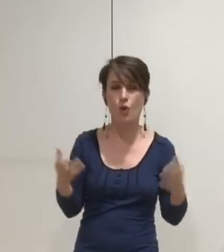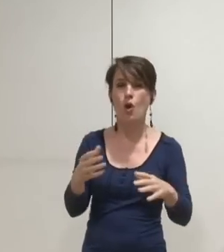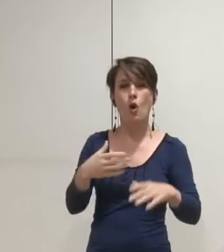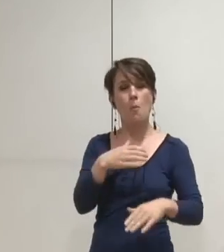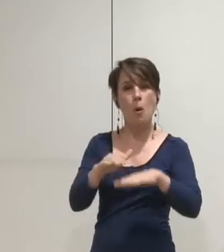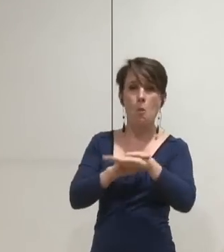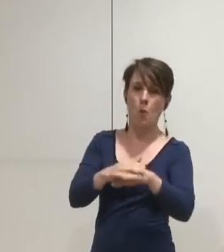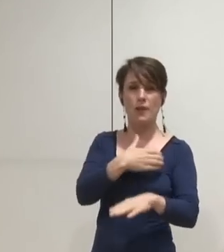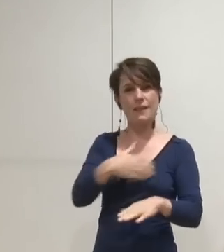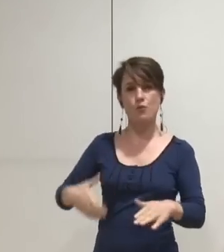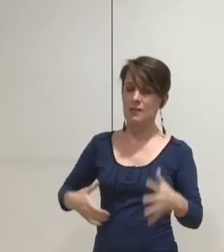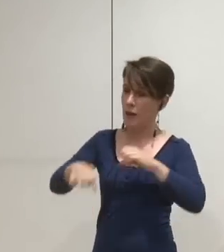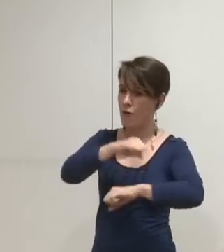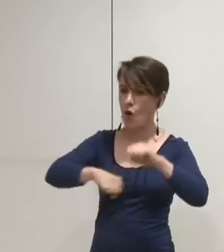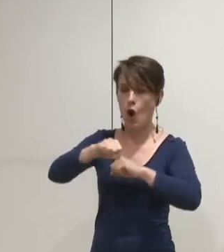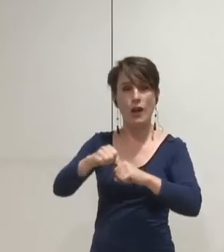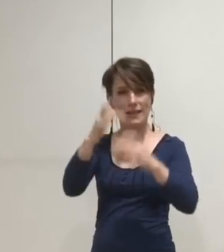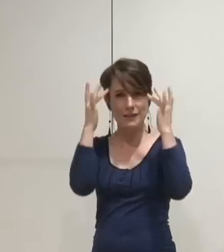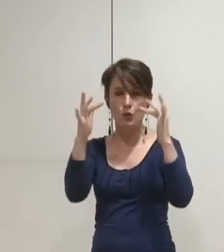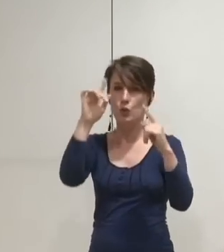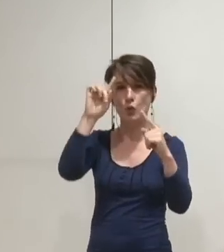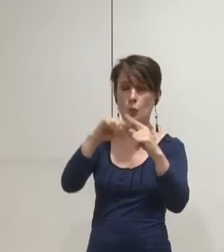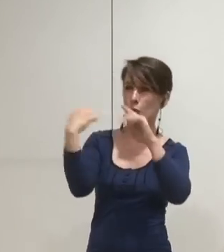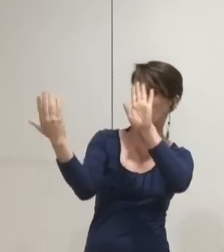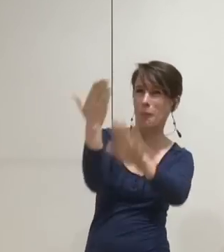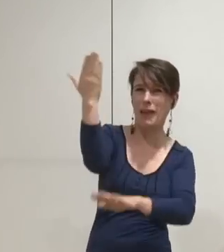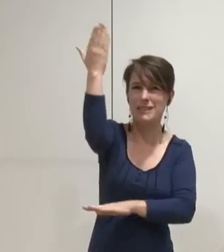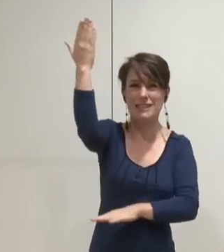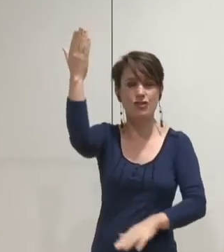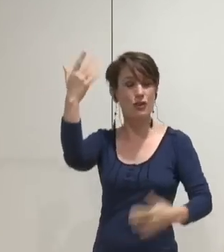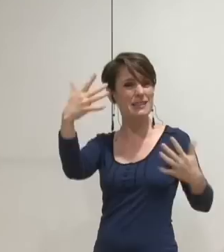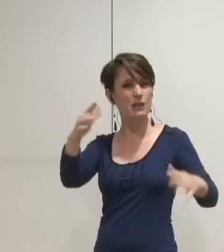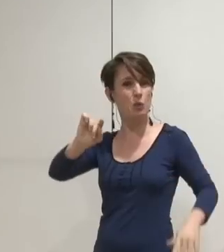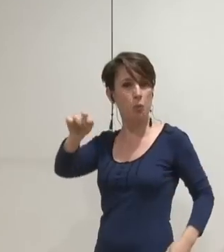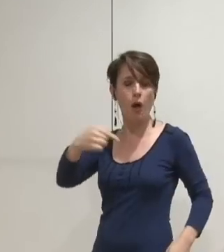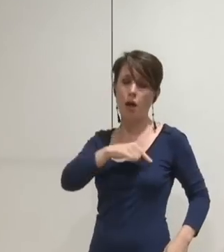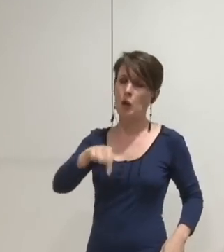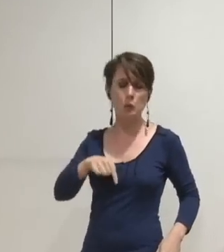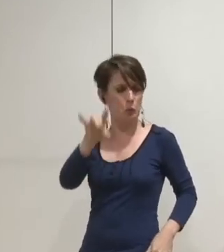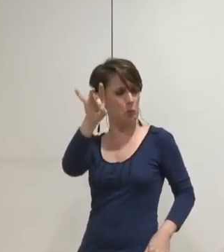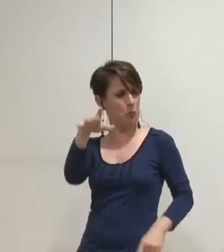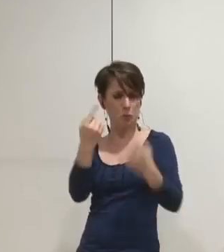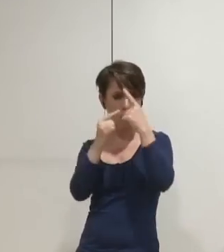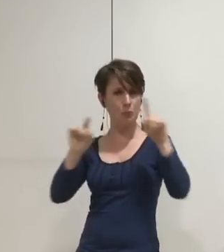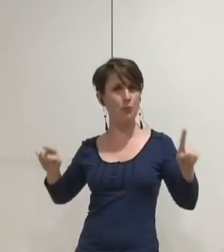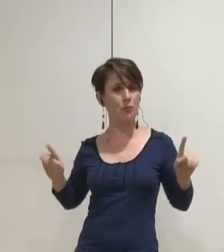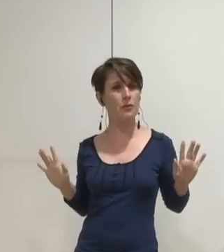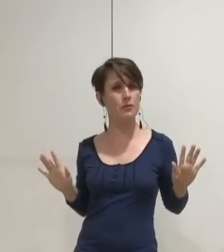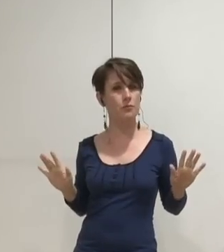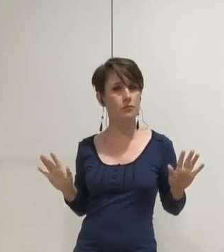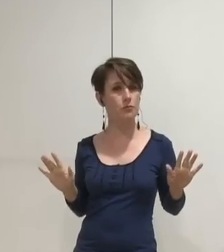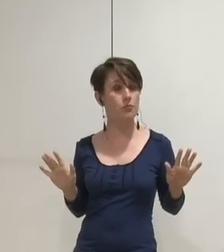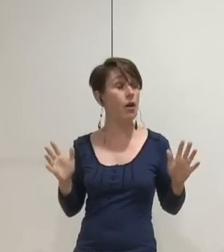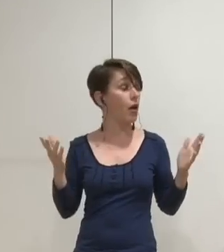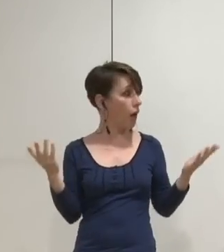moyen de rayonnement et de prestige nous ne nous accommodons pas de cette situation alors cet